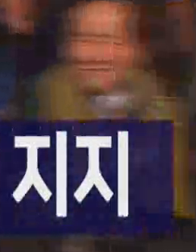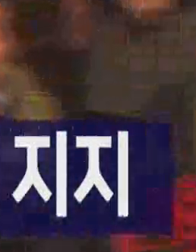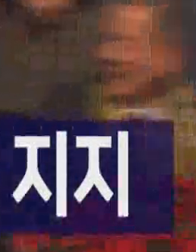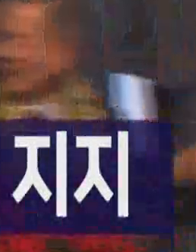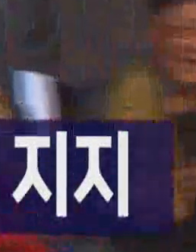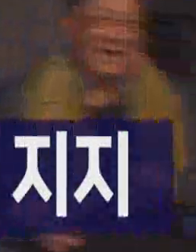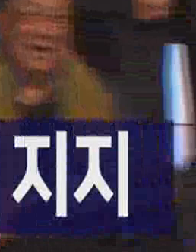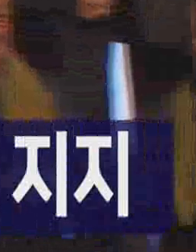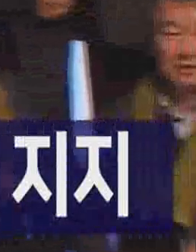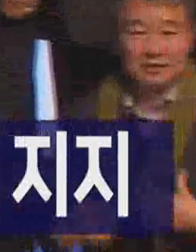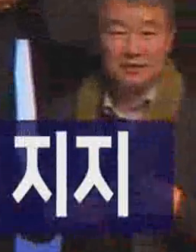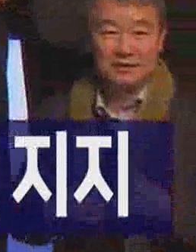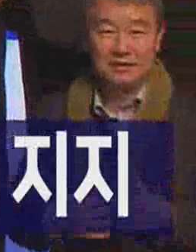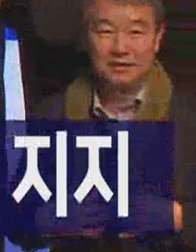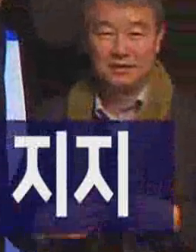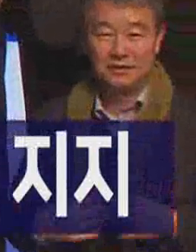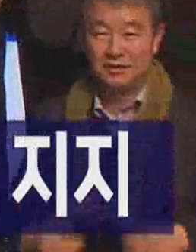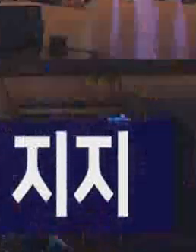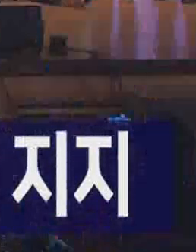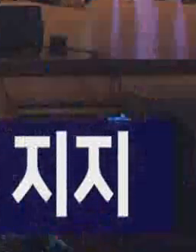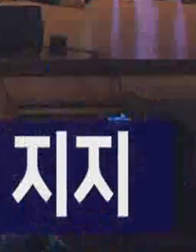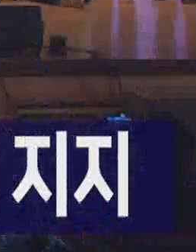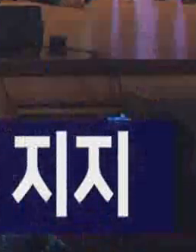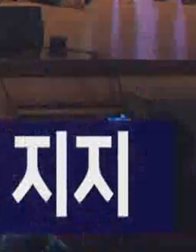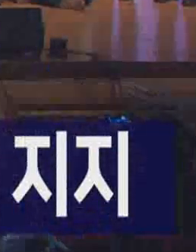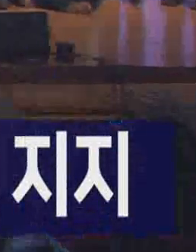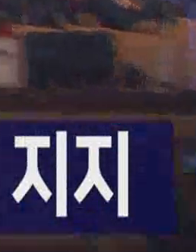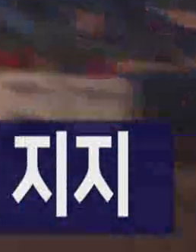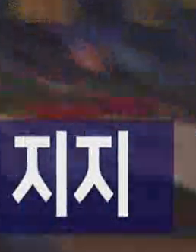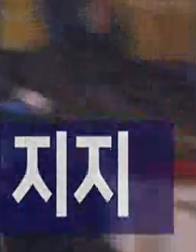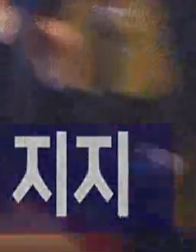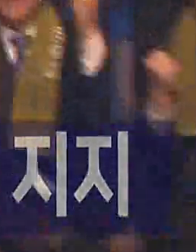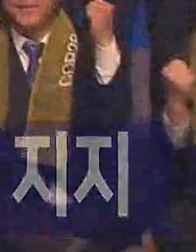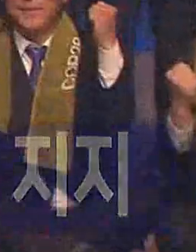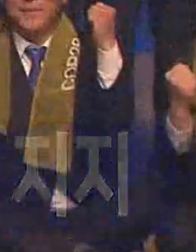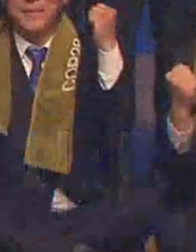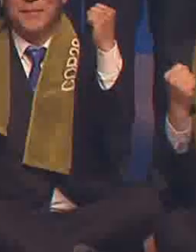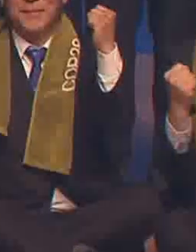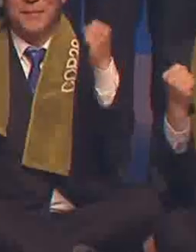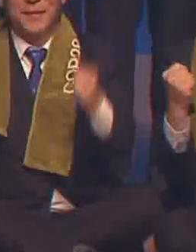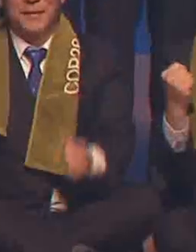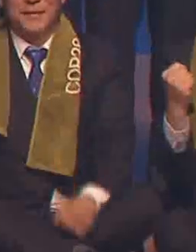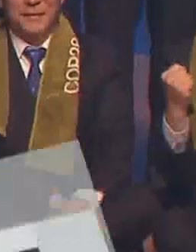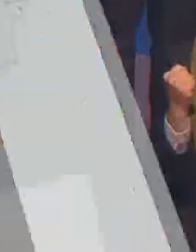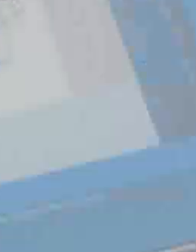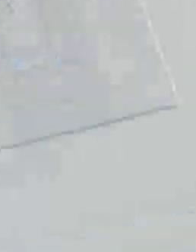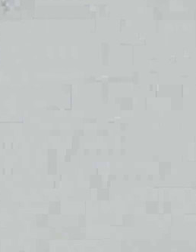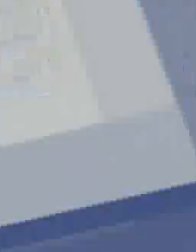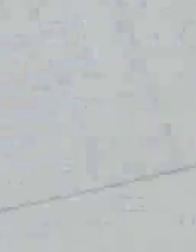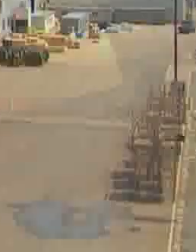개최를 지지하는 광역지자체는 서울시와 경기도, 경북 등 모두 9곳으로 늘었습니다.